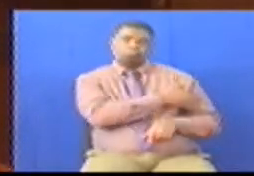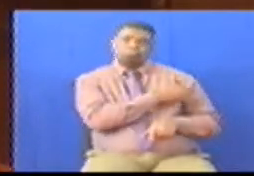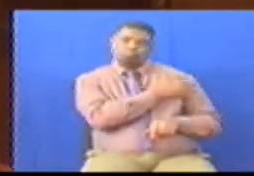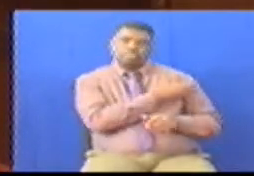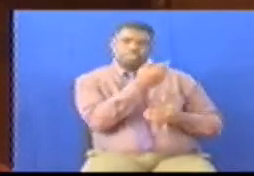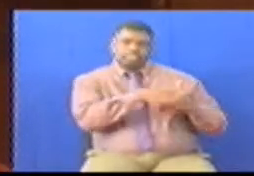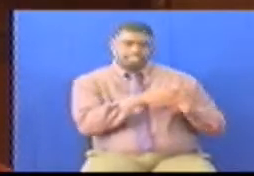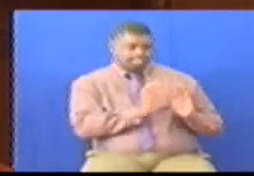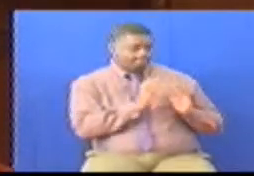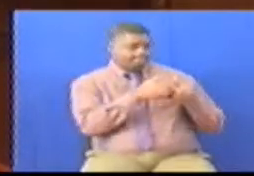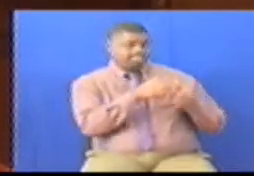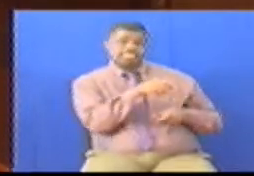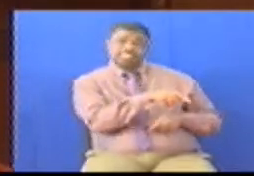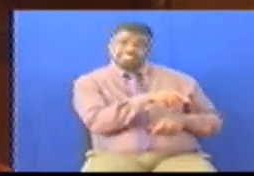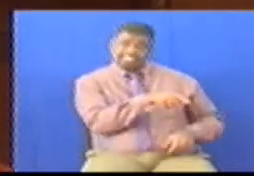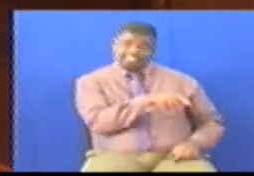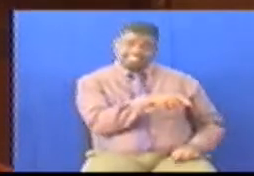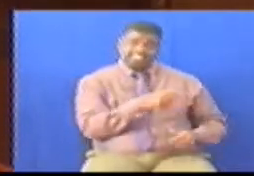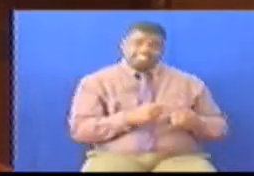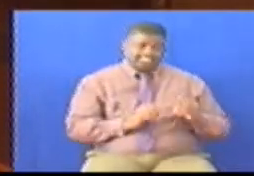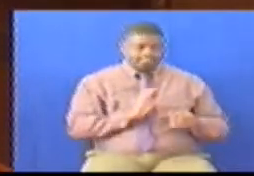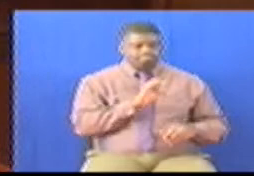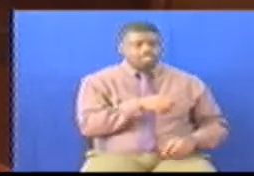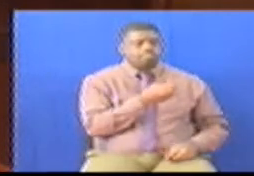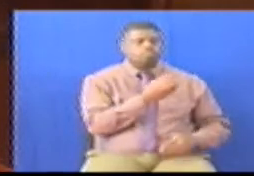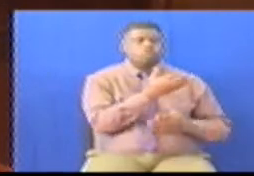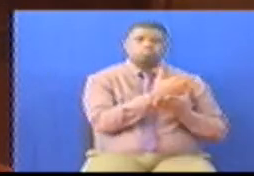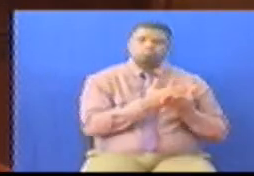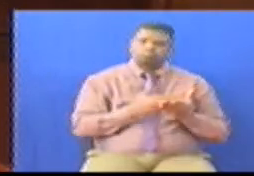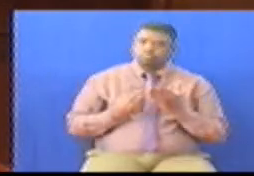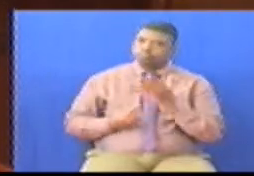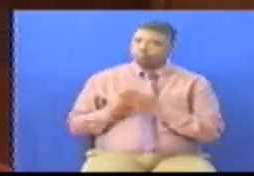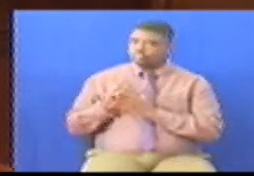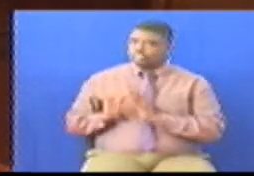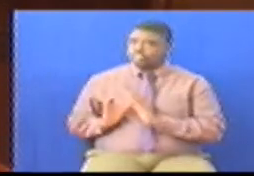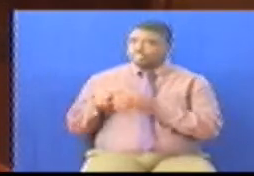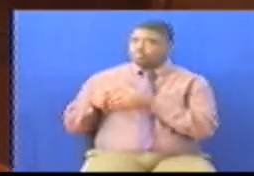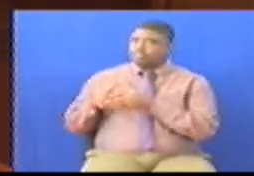hii, nikitokea katika kamati ya katiba na sheria.